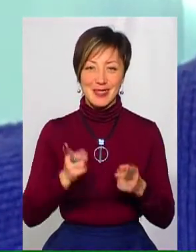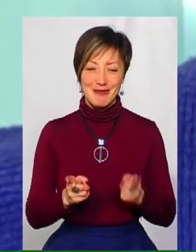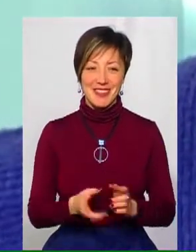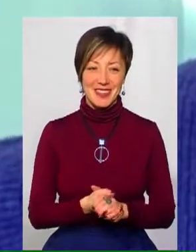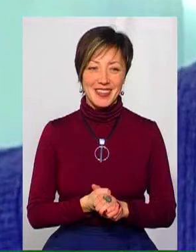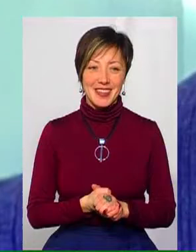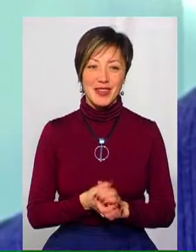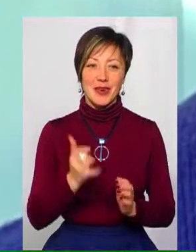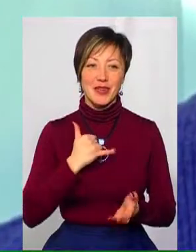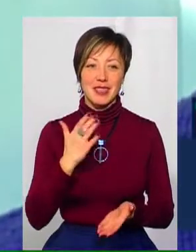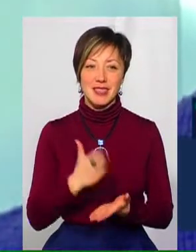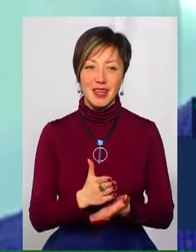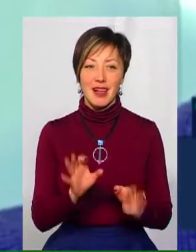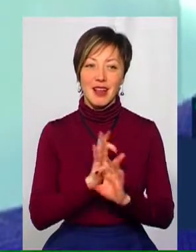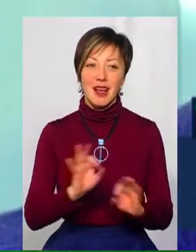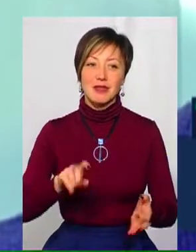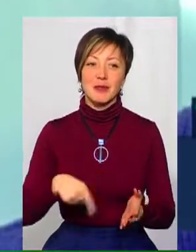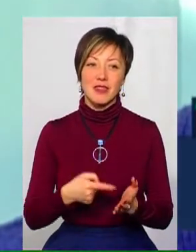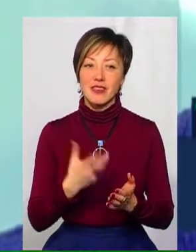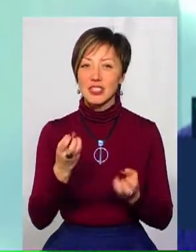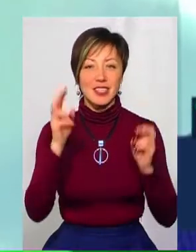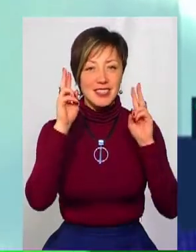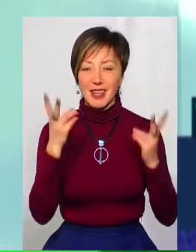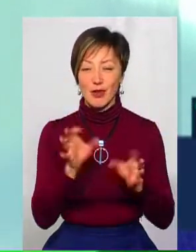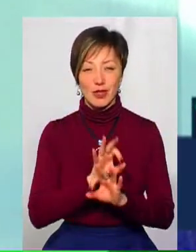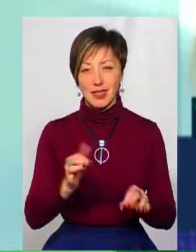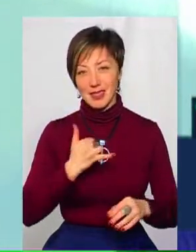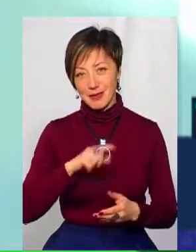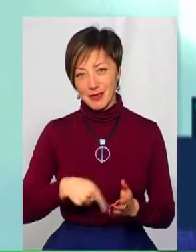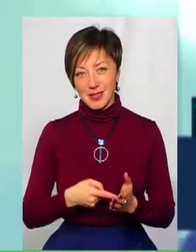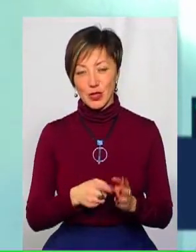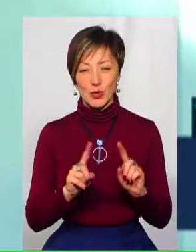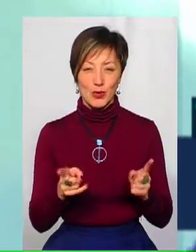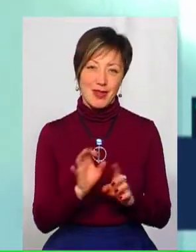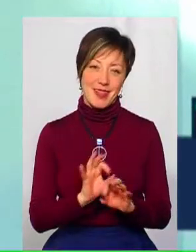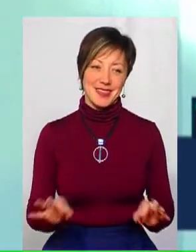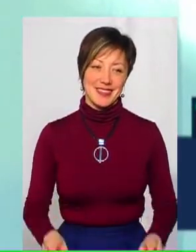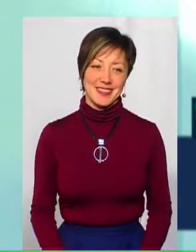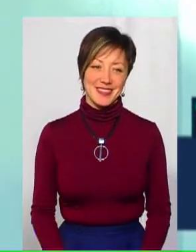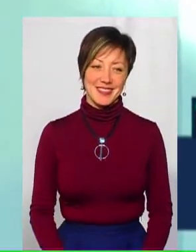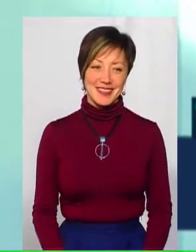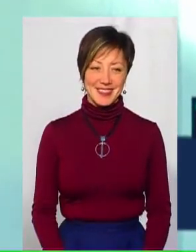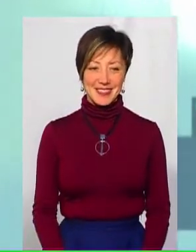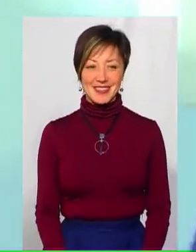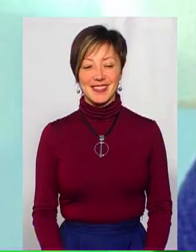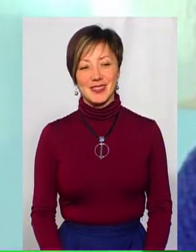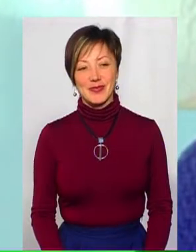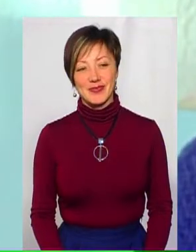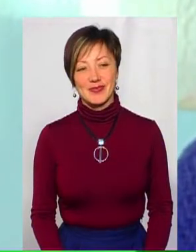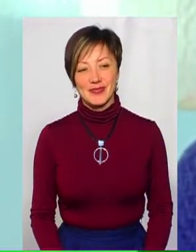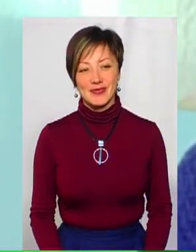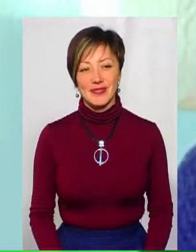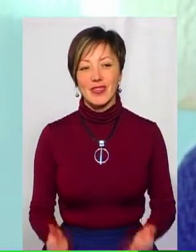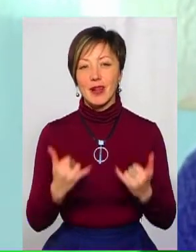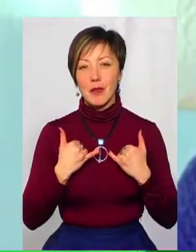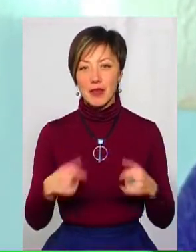кажу, що в нас є класне місто. Ви ще не знаєте, яке в нас класне місто, але в нас місто дуже класне. Тому ну, для